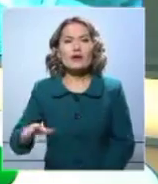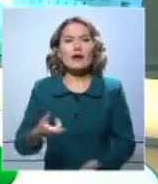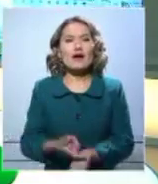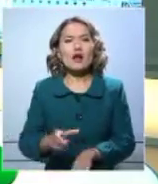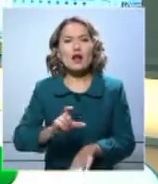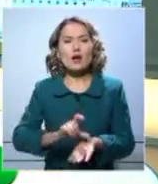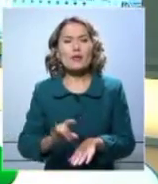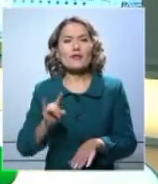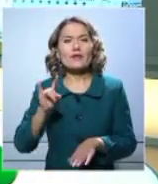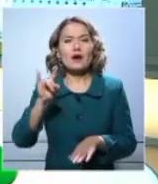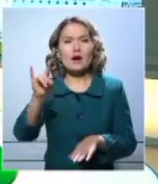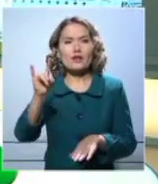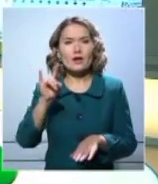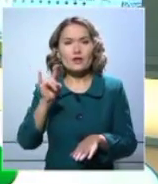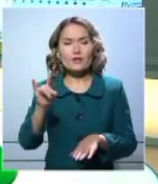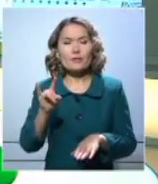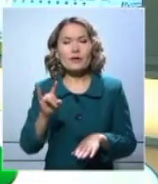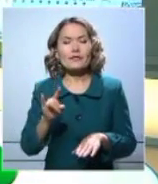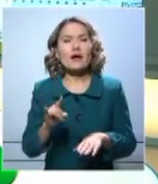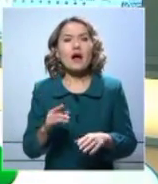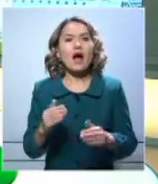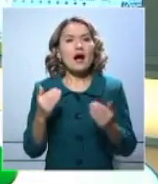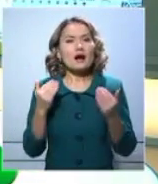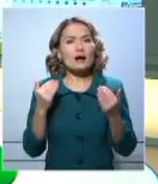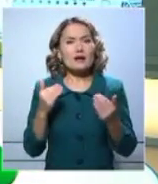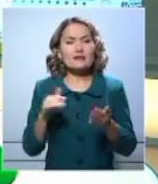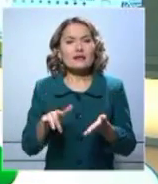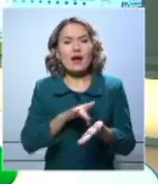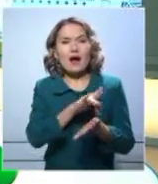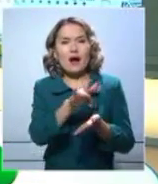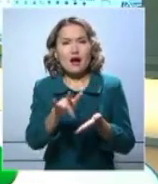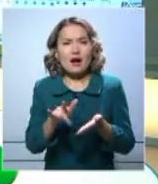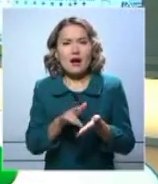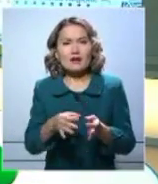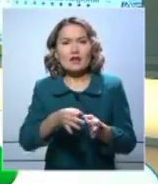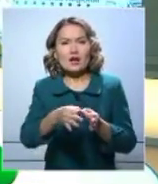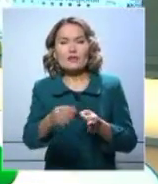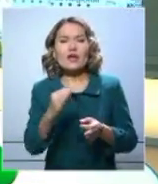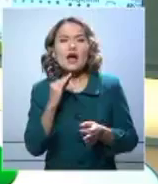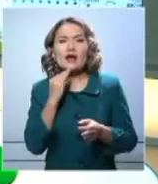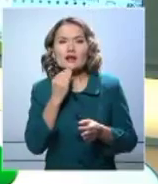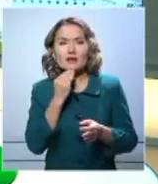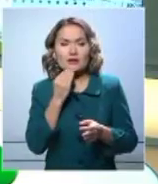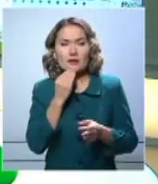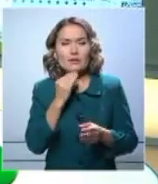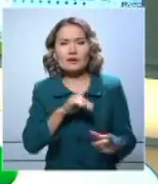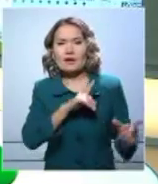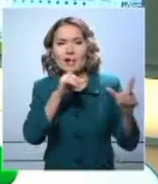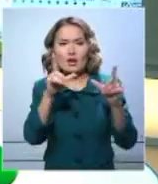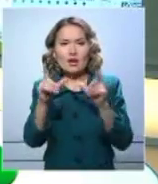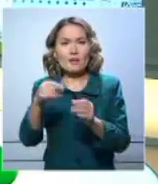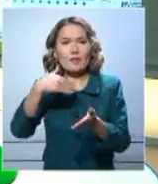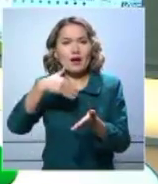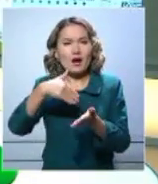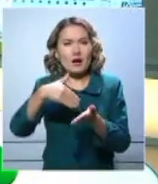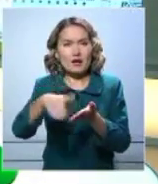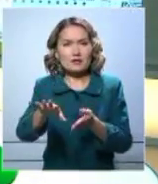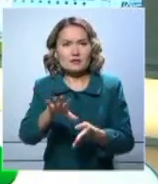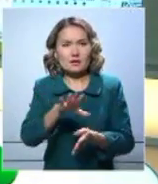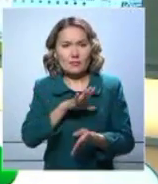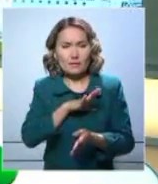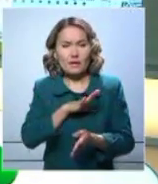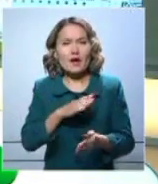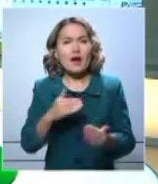Европаның еңірі әуе тасымалдаушы концерні Люфганза мен онымен еншілес Евровинкс және Эдельвейс компаниялары Шарм-эль-Шейхке баратын